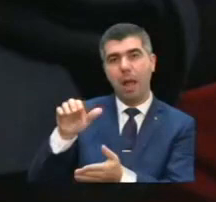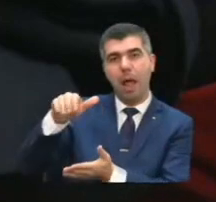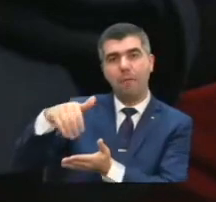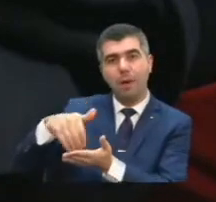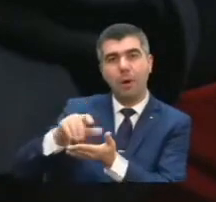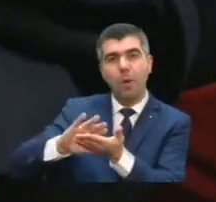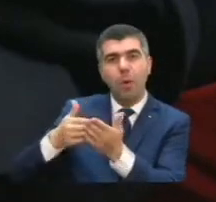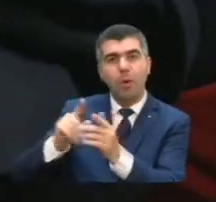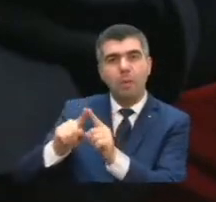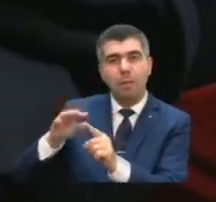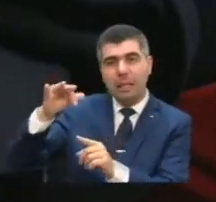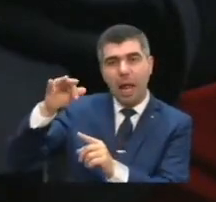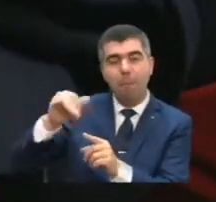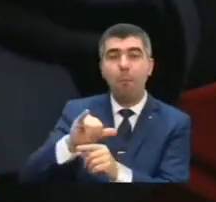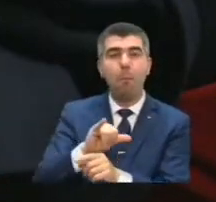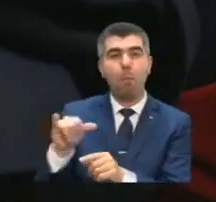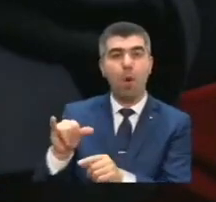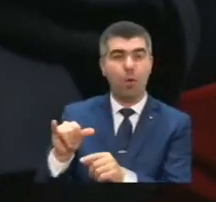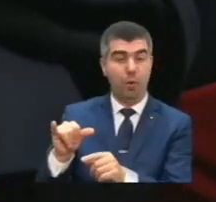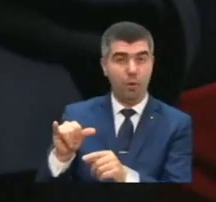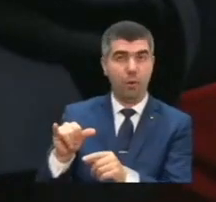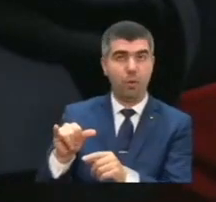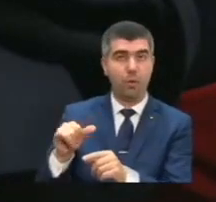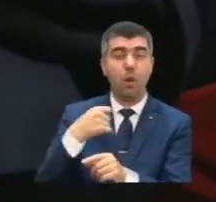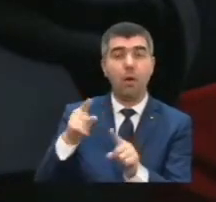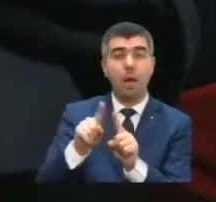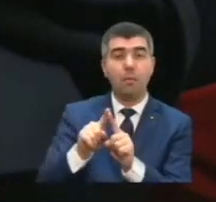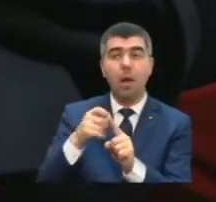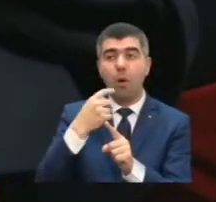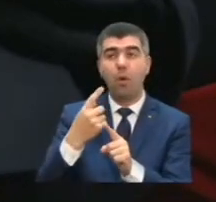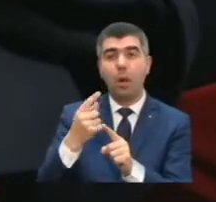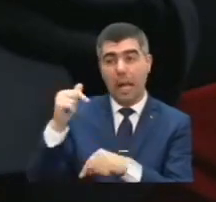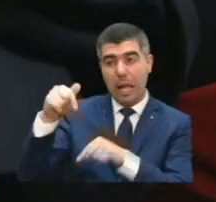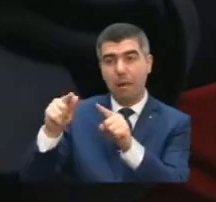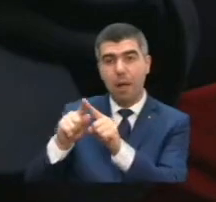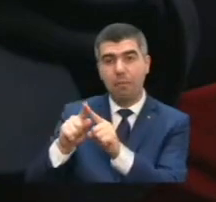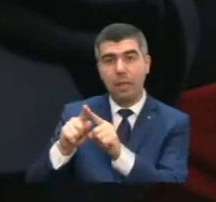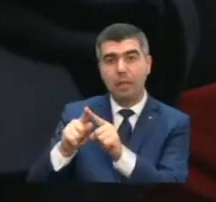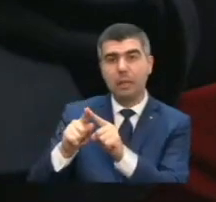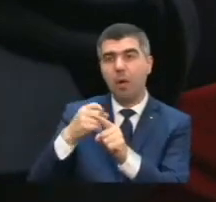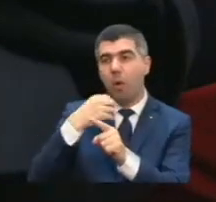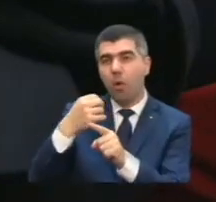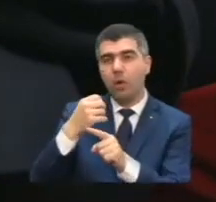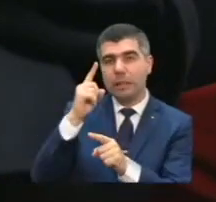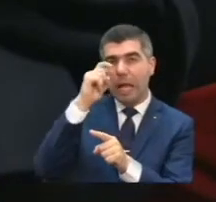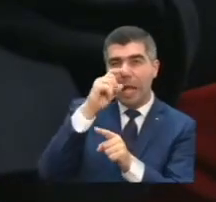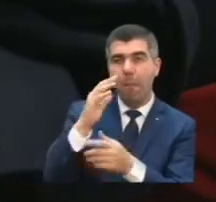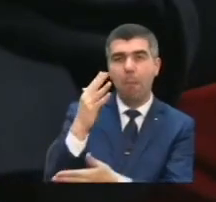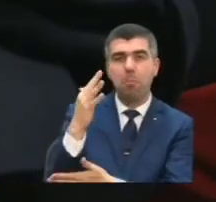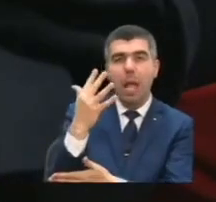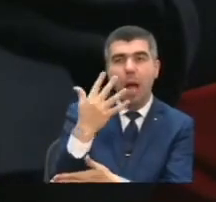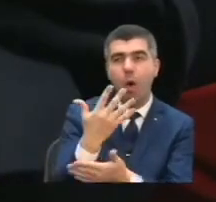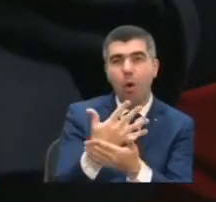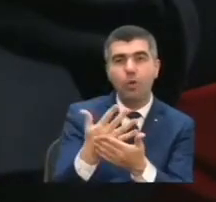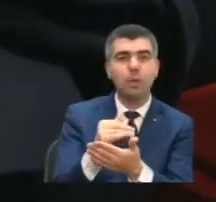غدير المخطط الجهوي وغيتحدد عدد من المناطق اللي هي هشه او عندها تدمير البيئه ما غدارش.